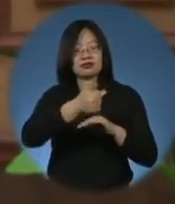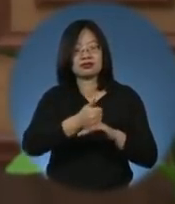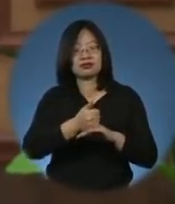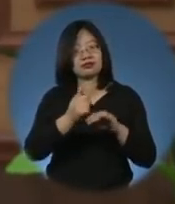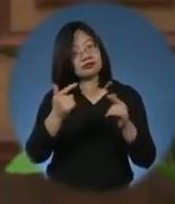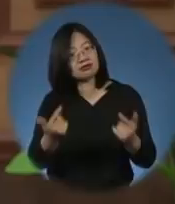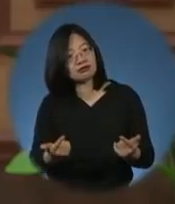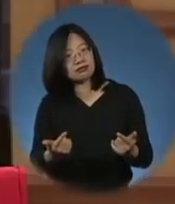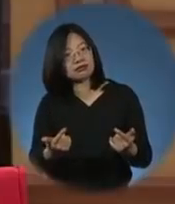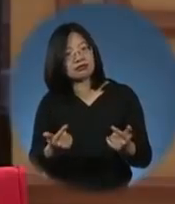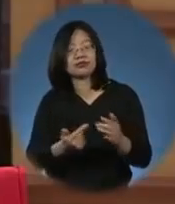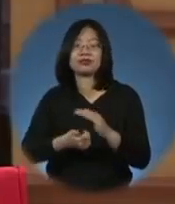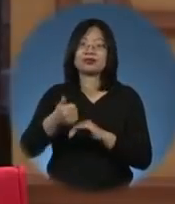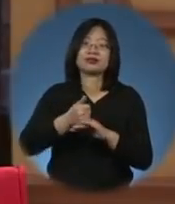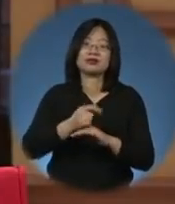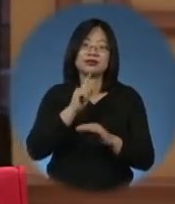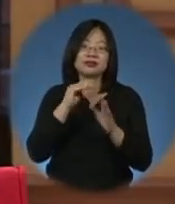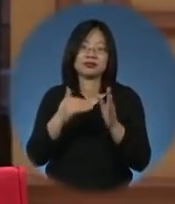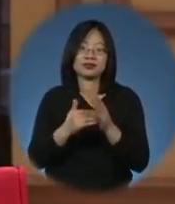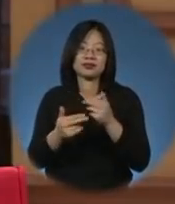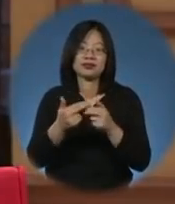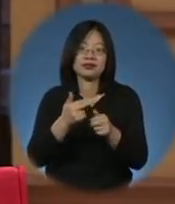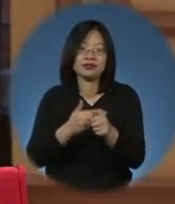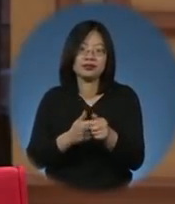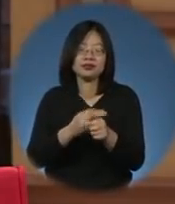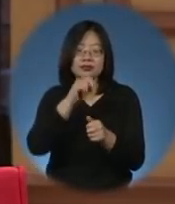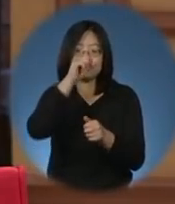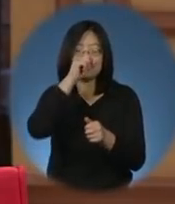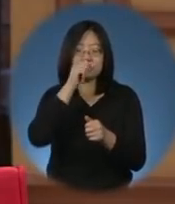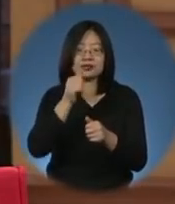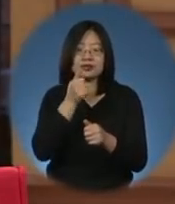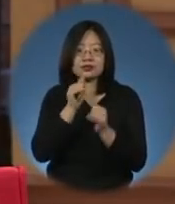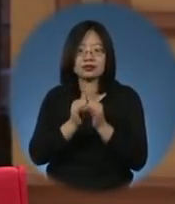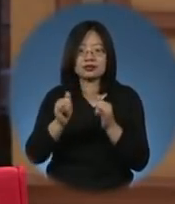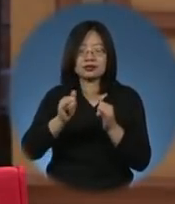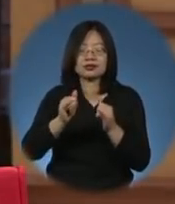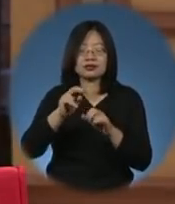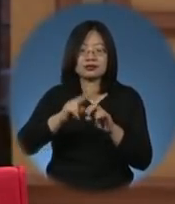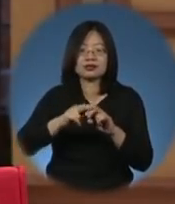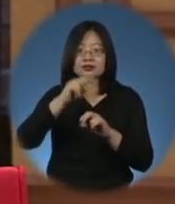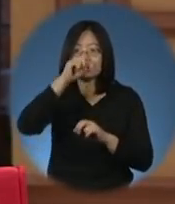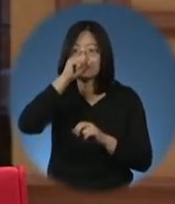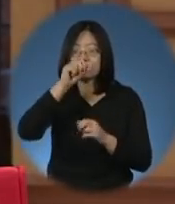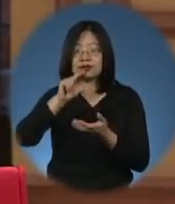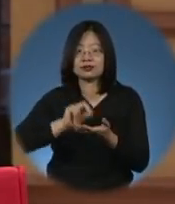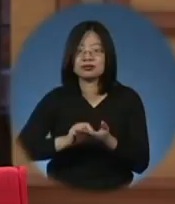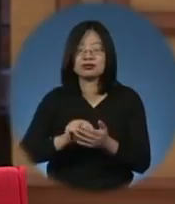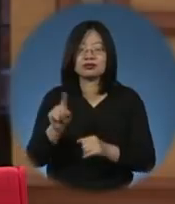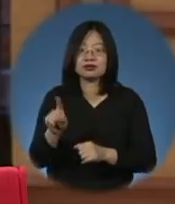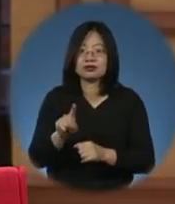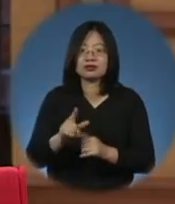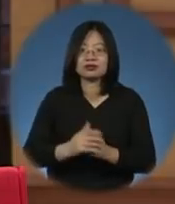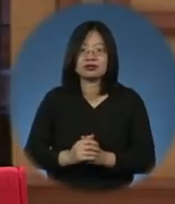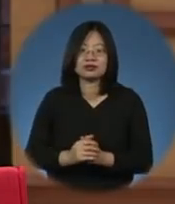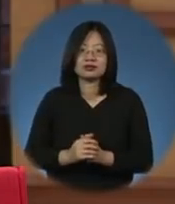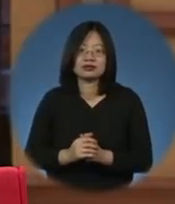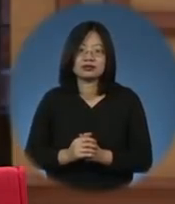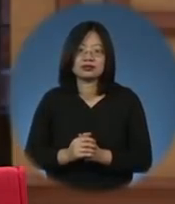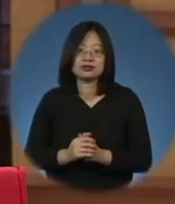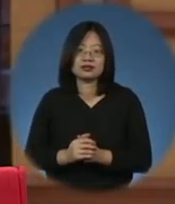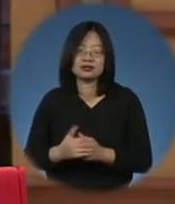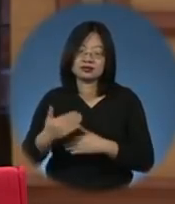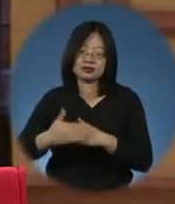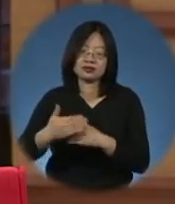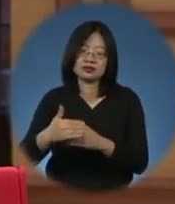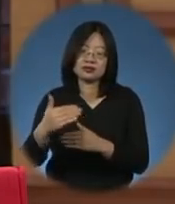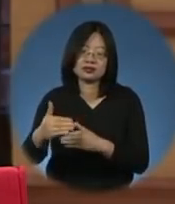성공이 아닙니까? 성공이죠. 의사가 되면 좋은 거고 변호사가 돼도 좋은 거고요. 근데 문제는 이제 거기까지 가는